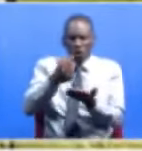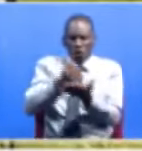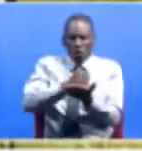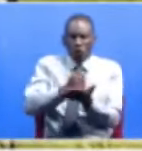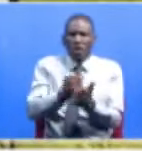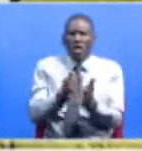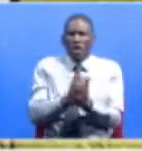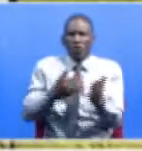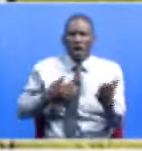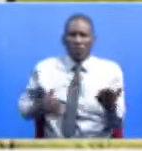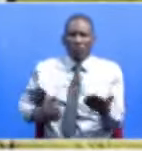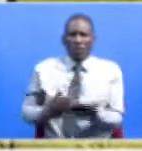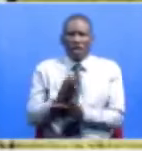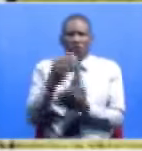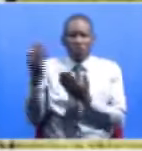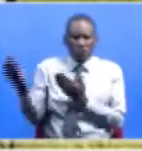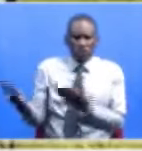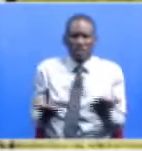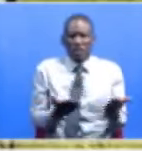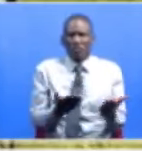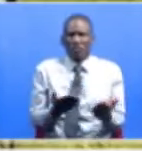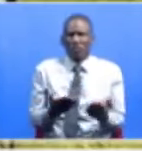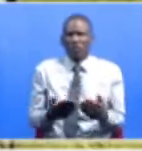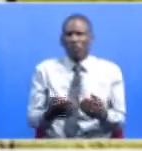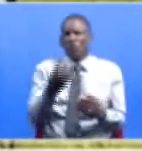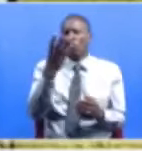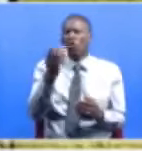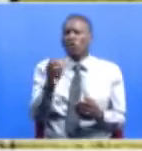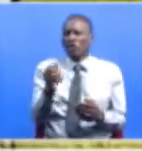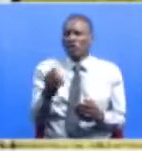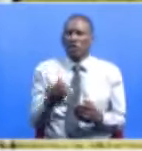haki ya kupokea shilingi 40.